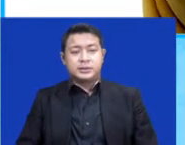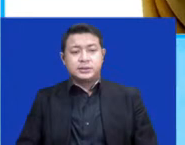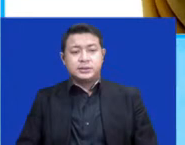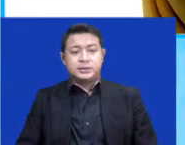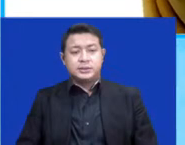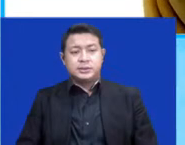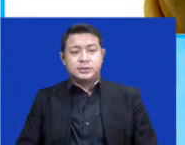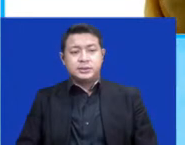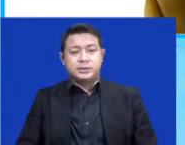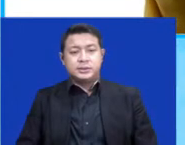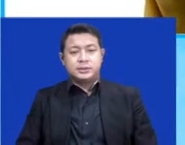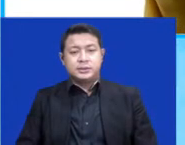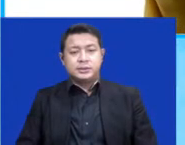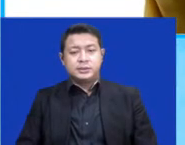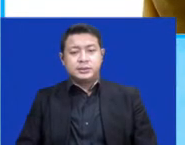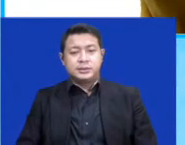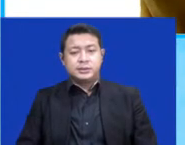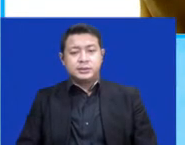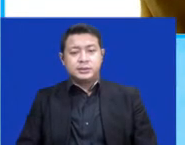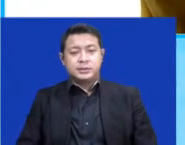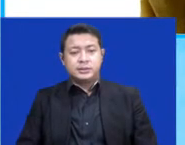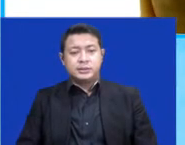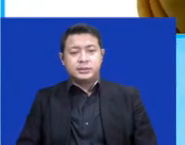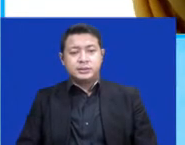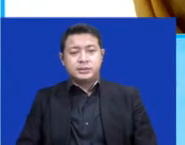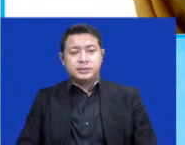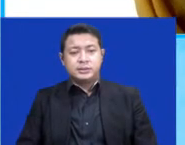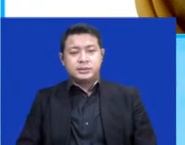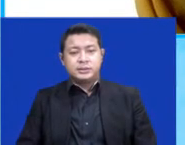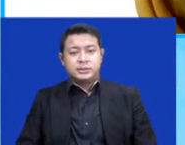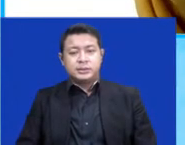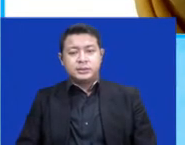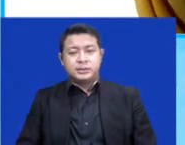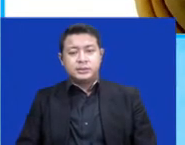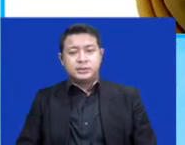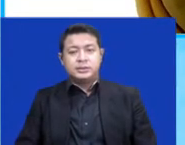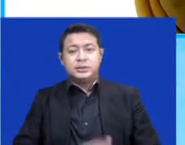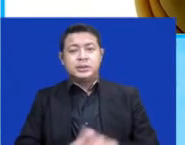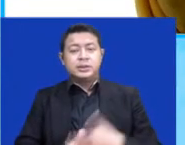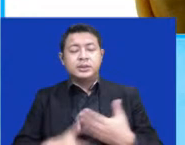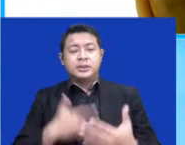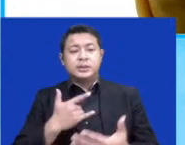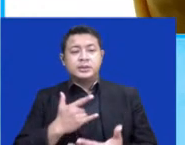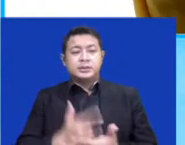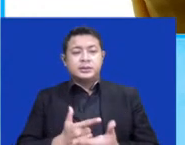rambutnya putih dan masuk golongan kolonial, Bu. Semuanya tetap milenial di sini, Bu.